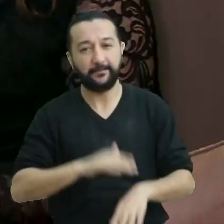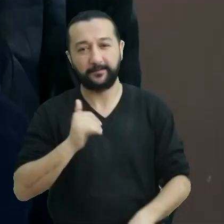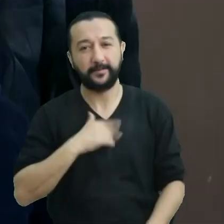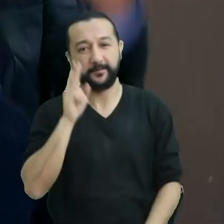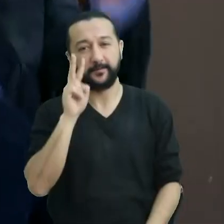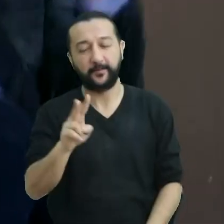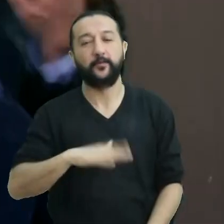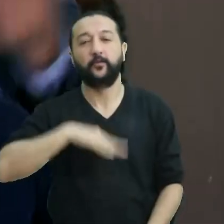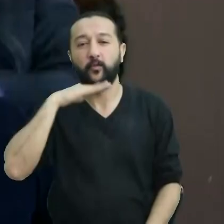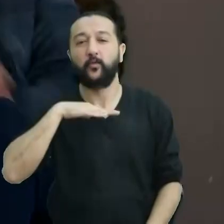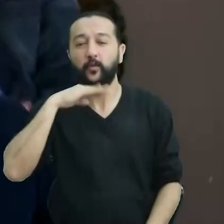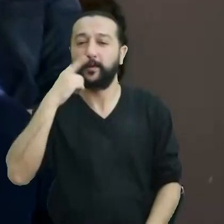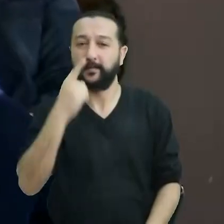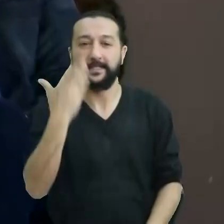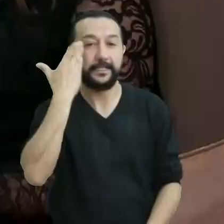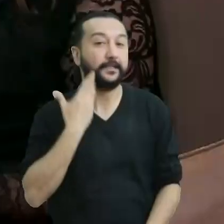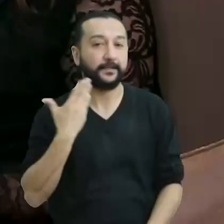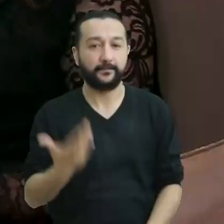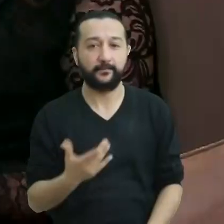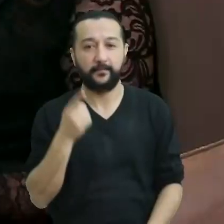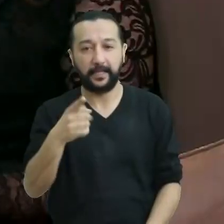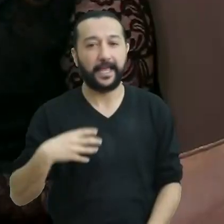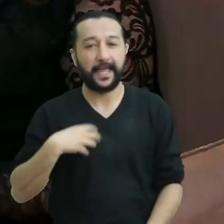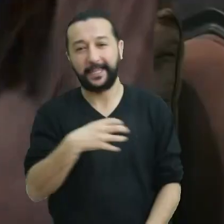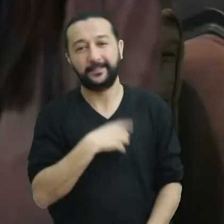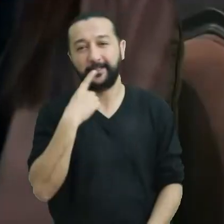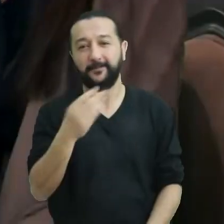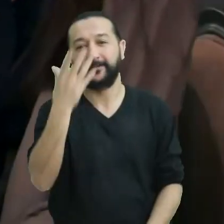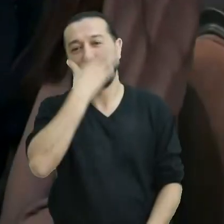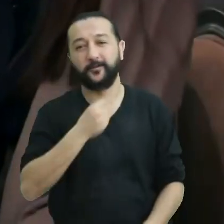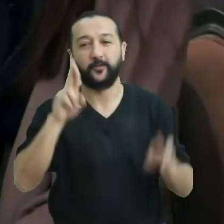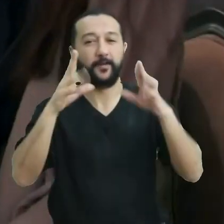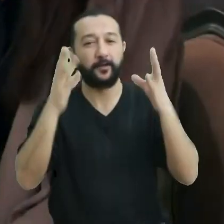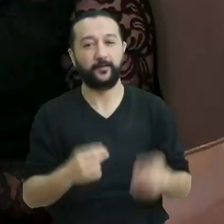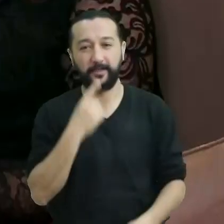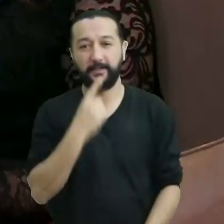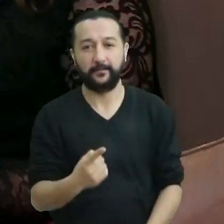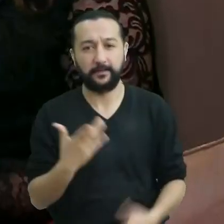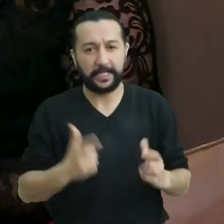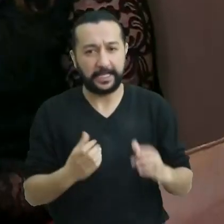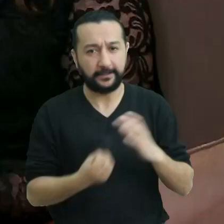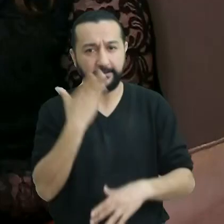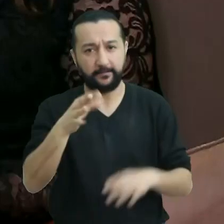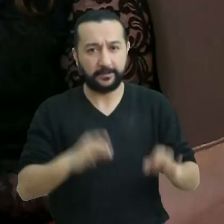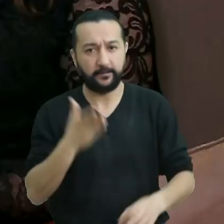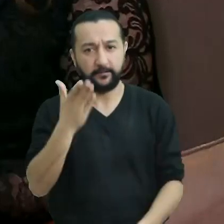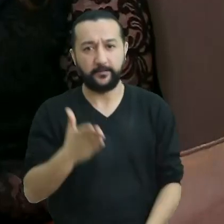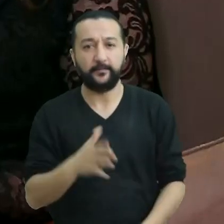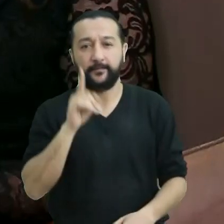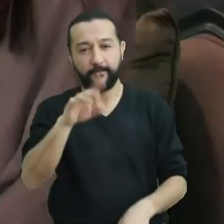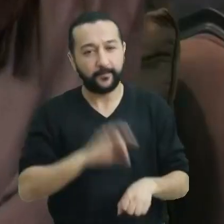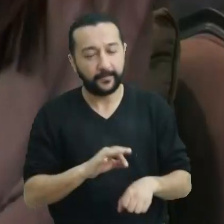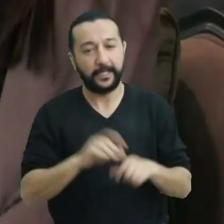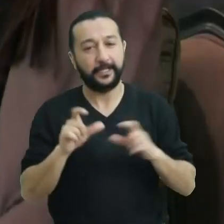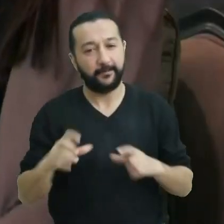size şöyle bir doya doya baksak ya. Anneciğim çok romantik olur. Ayol nereden çıktı şimdi bu? Bir